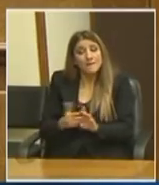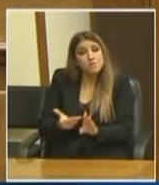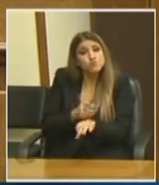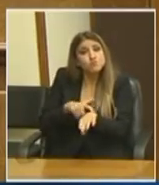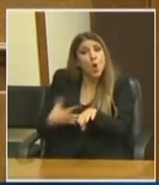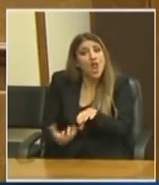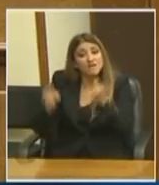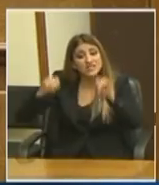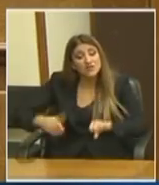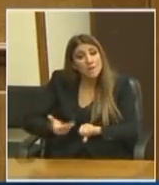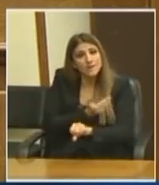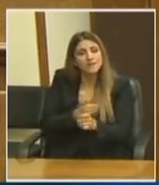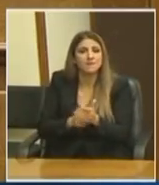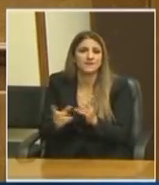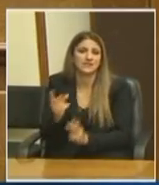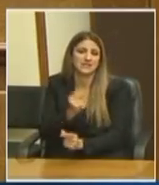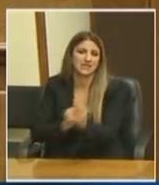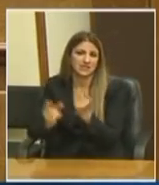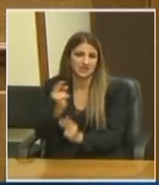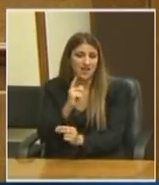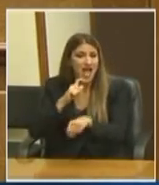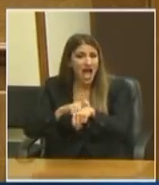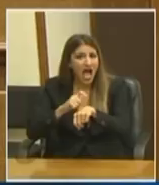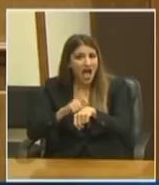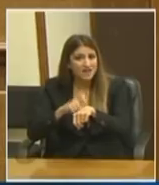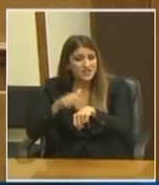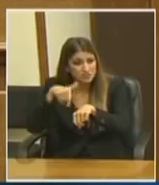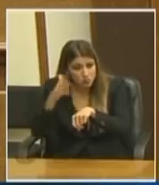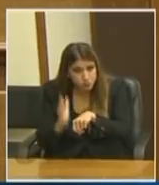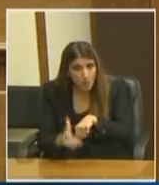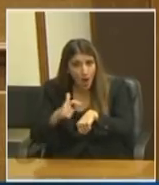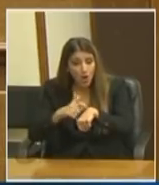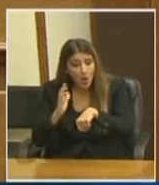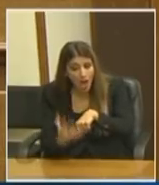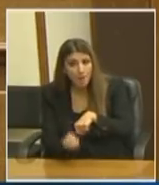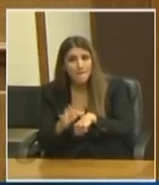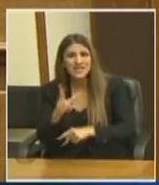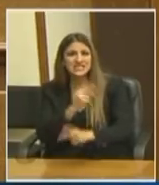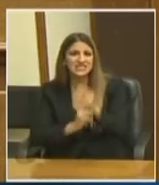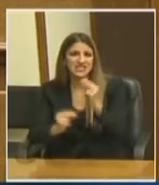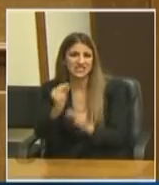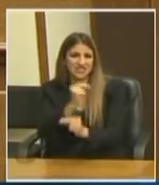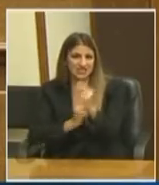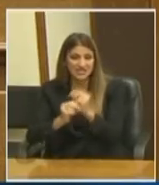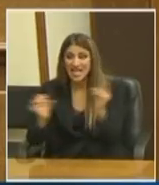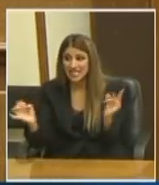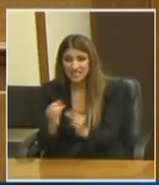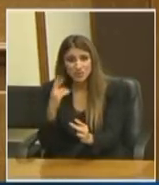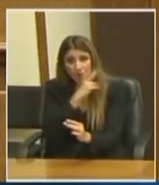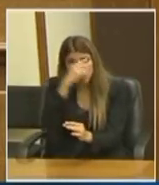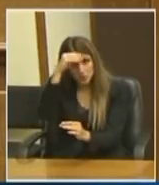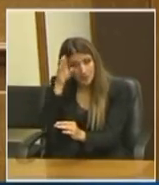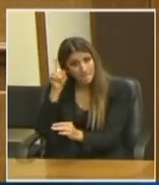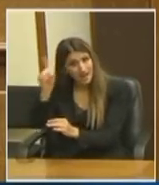συνθήκες, που δεν θα επιτρέπουν στη Βουλή παρά να κυρώσει μια κάκιστη συμφωνία. Έκτον, ο